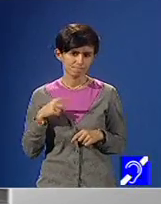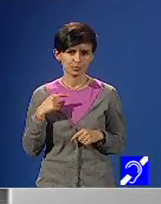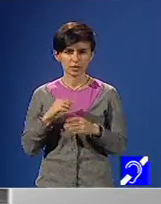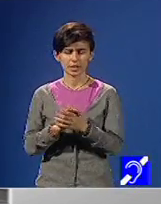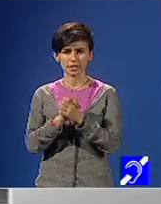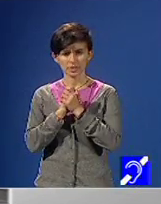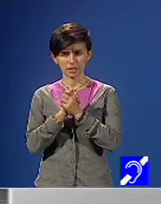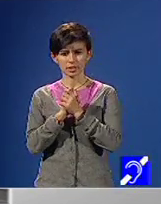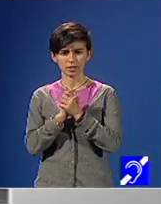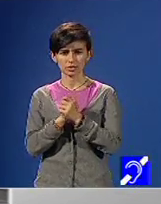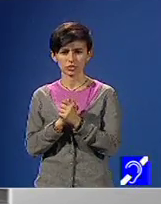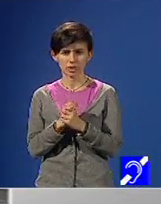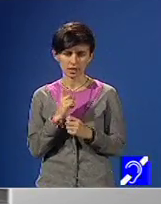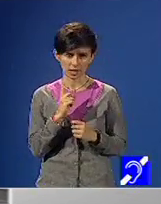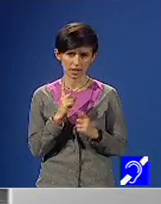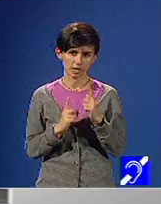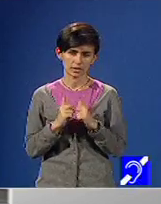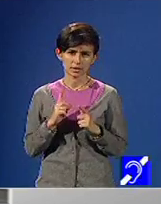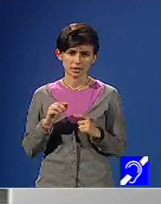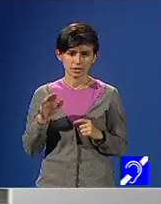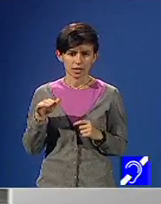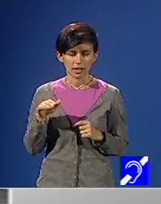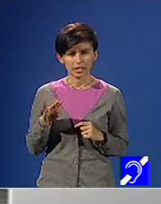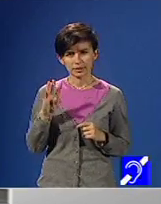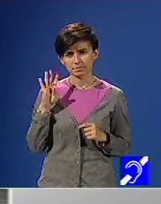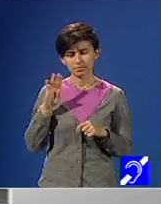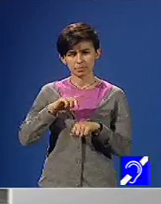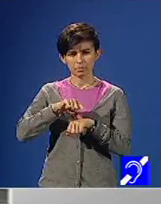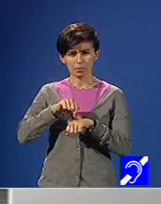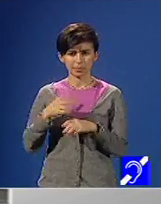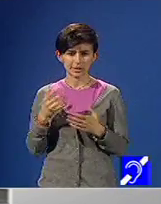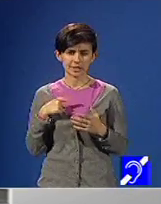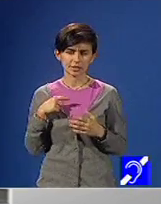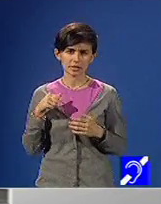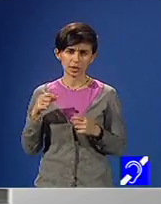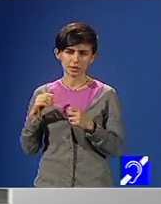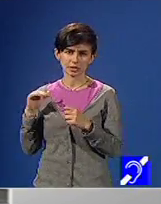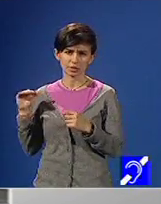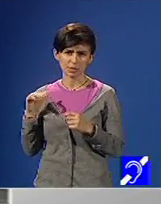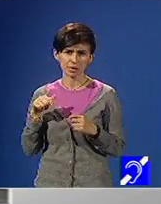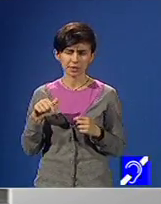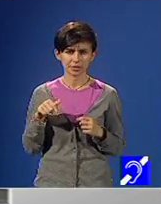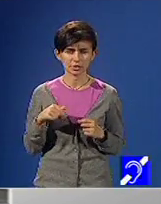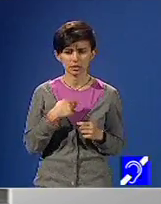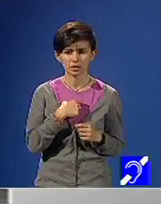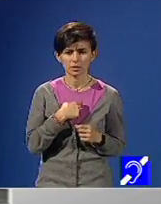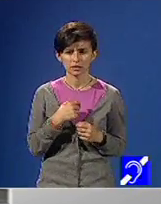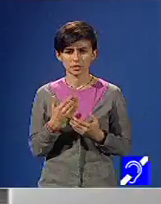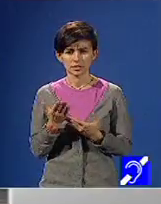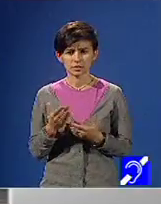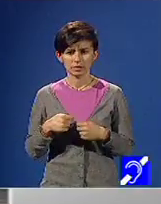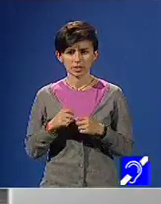dacă tu ai o marjă de 4 ore în care ai copilul acolo, în aceste 4 ore tu poți să-i oferi